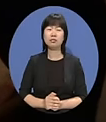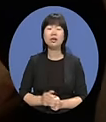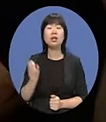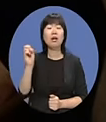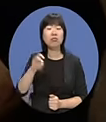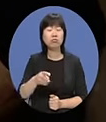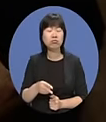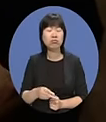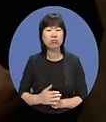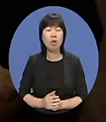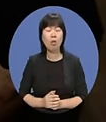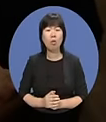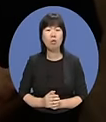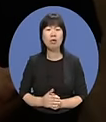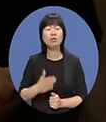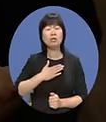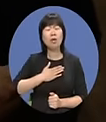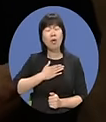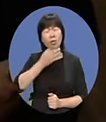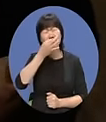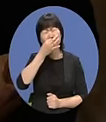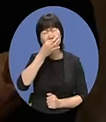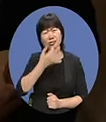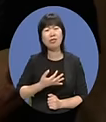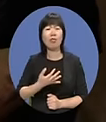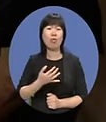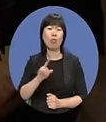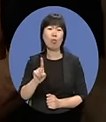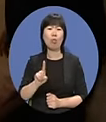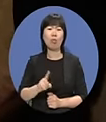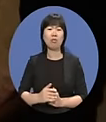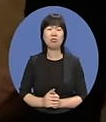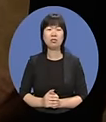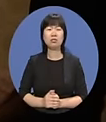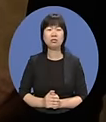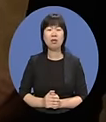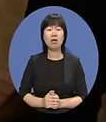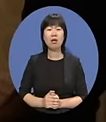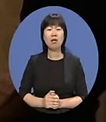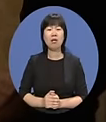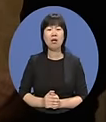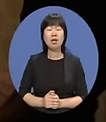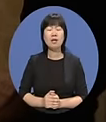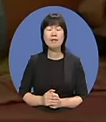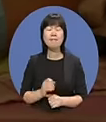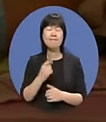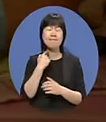그리고 무엇보다 절 힘들게 하는 건 차가운 아내였습니다.